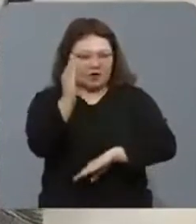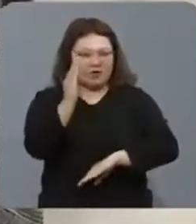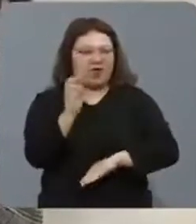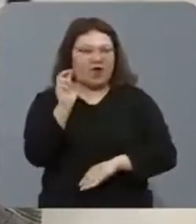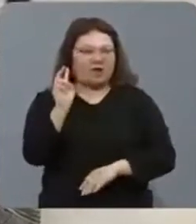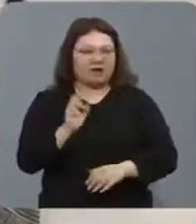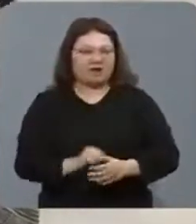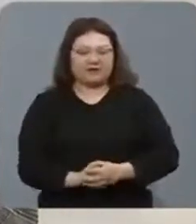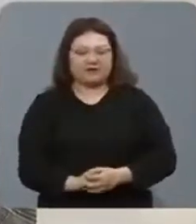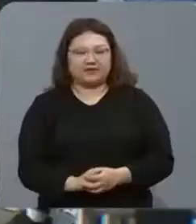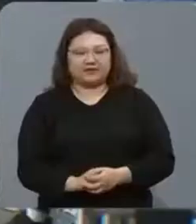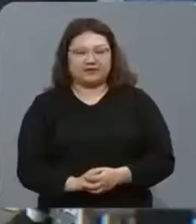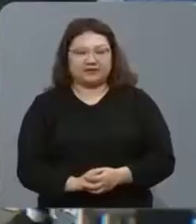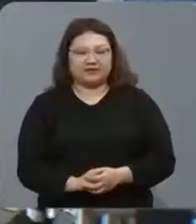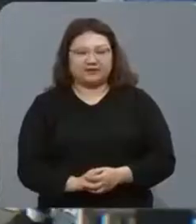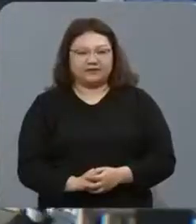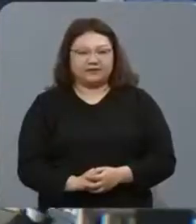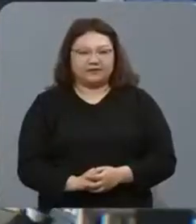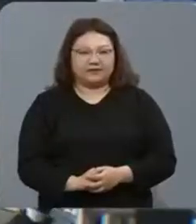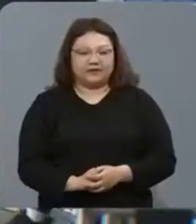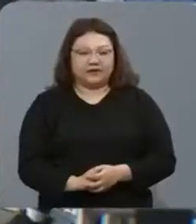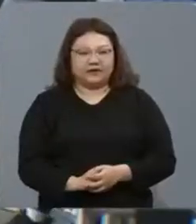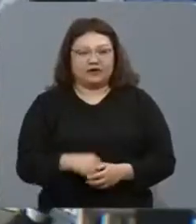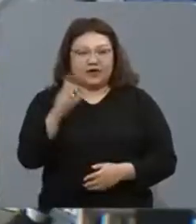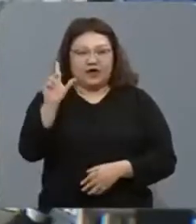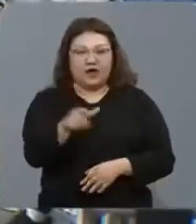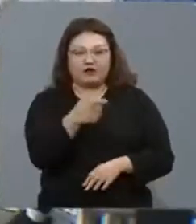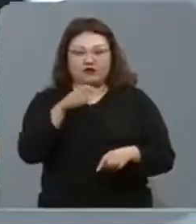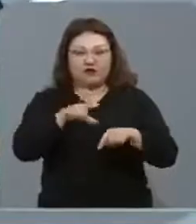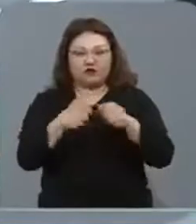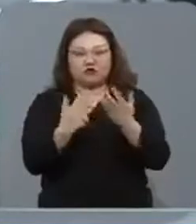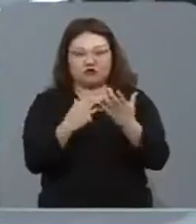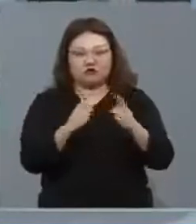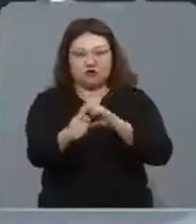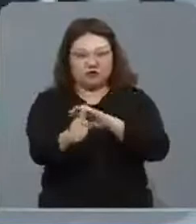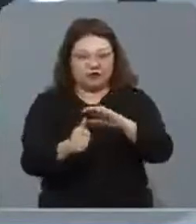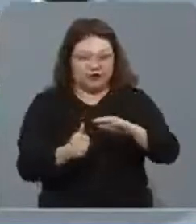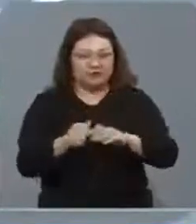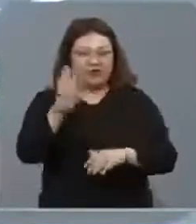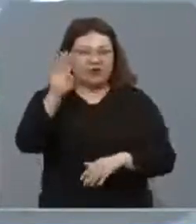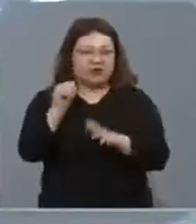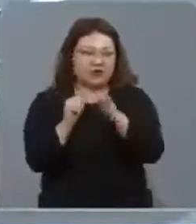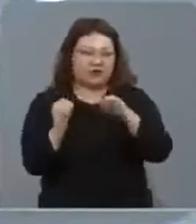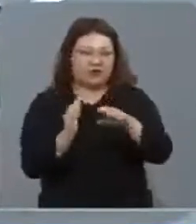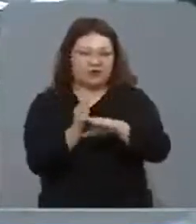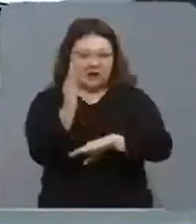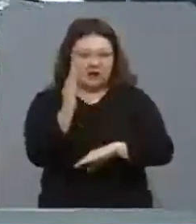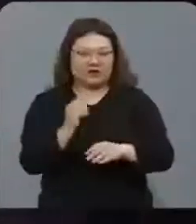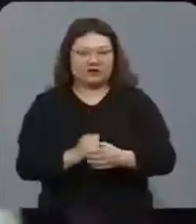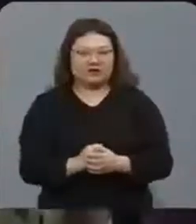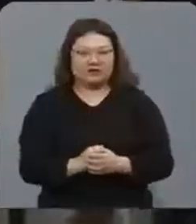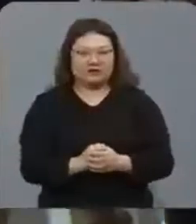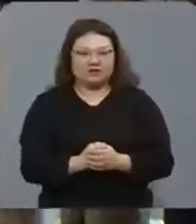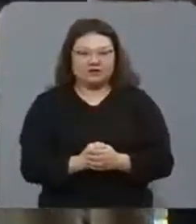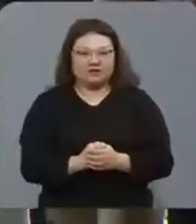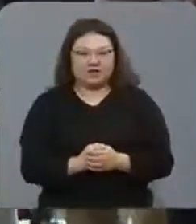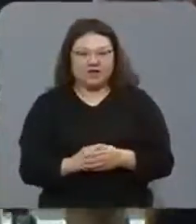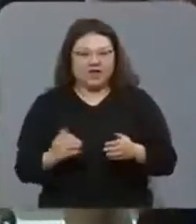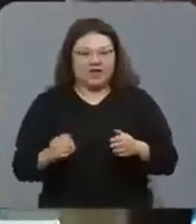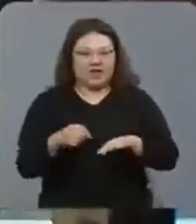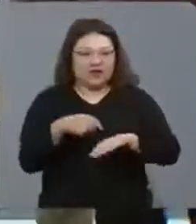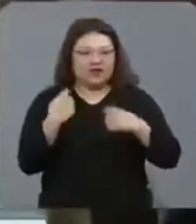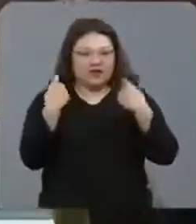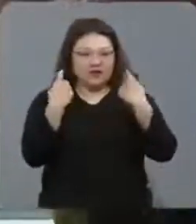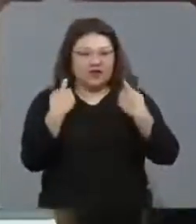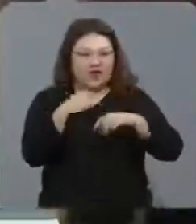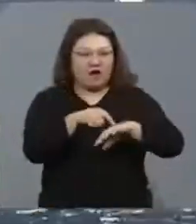기록할 전망입니다. 최근 하루 평균 제주 방문객은 4만 명을 넘어서고 있습니다. 여행 심리가